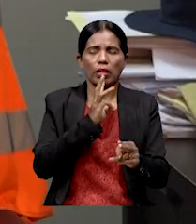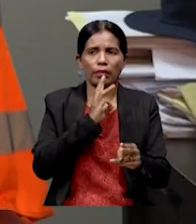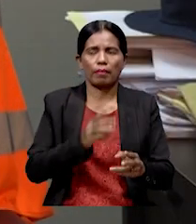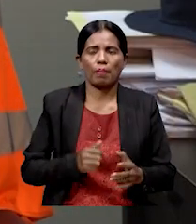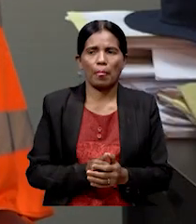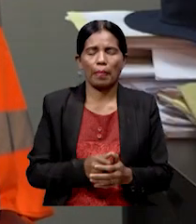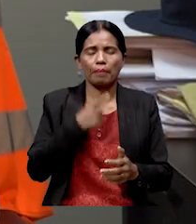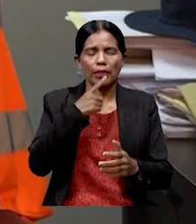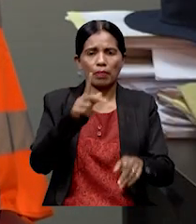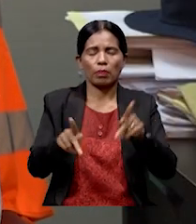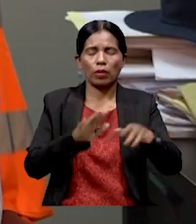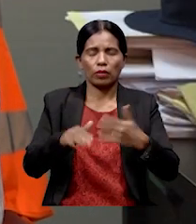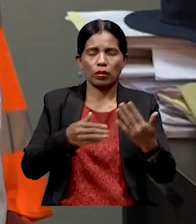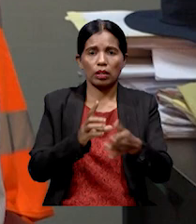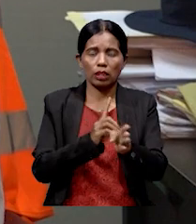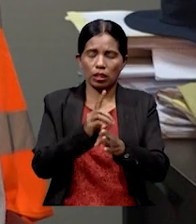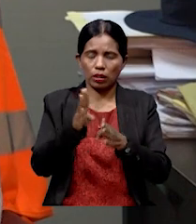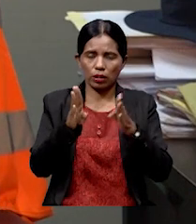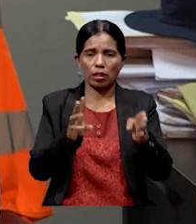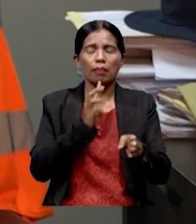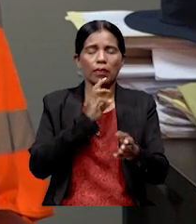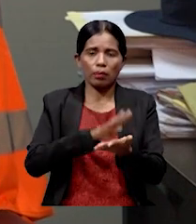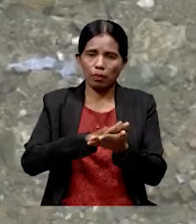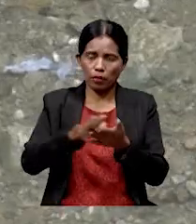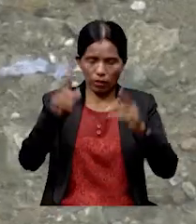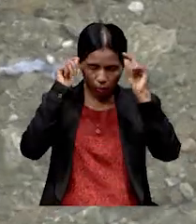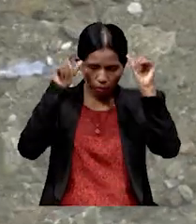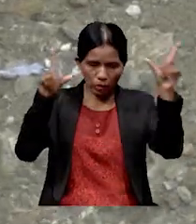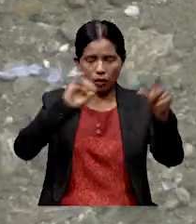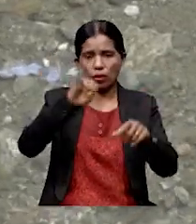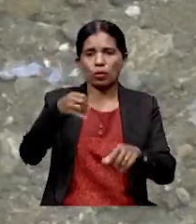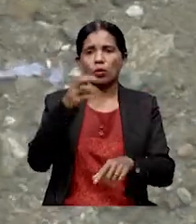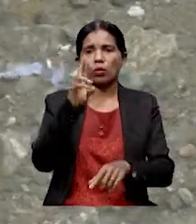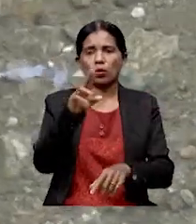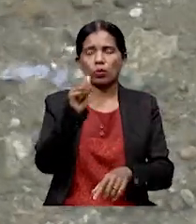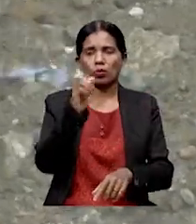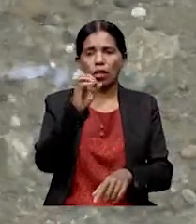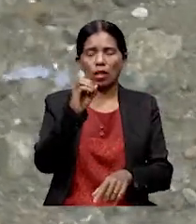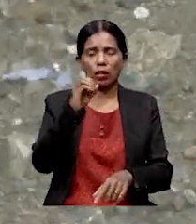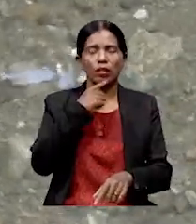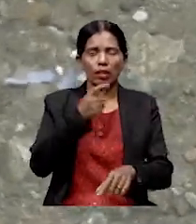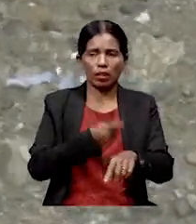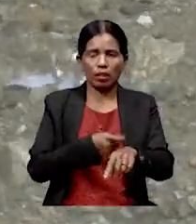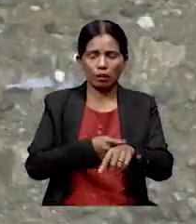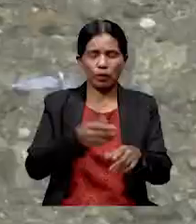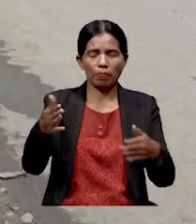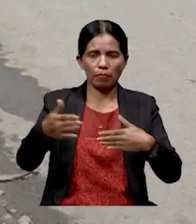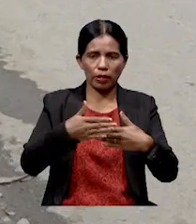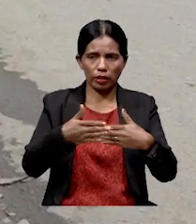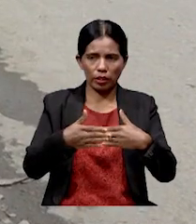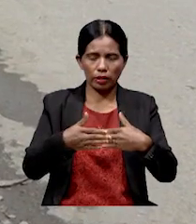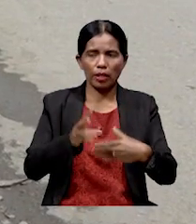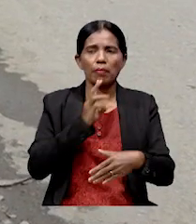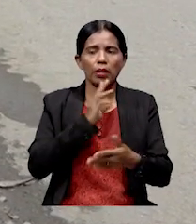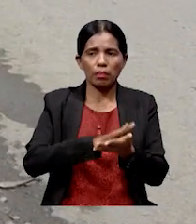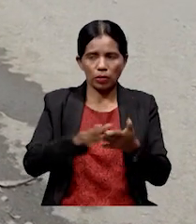preocupação comunidade, diretor operação BEMOS Timor Leste, Zon Pedade Hateten, e a tempo barak técnico BEMOS Timor